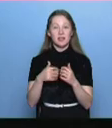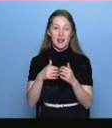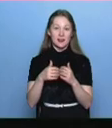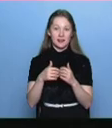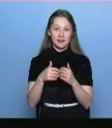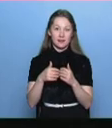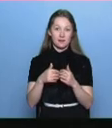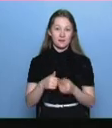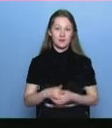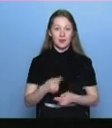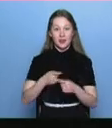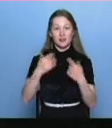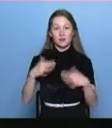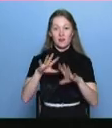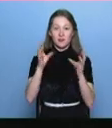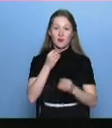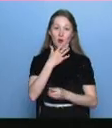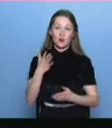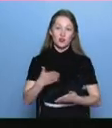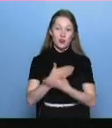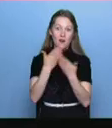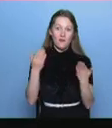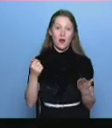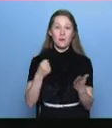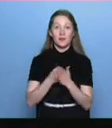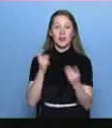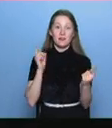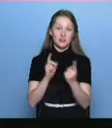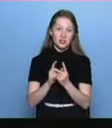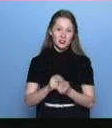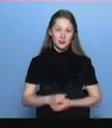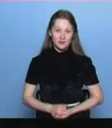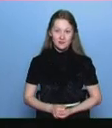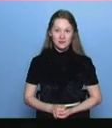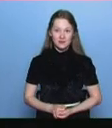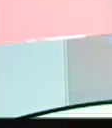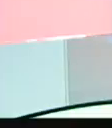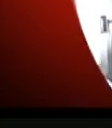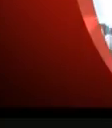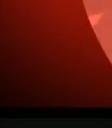И у меня на этом все. Еще больше новостей на нашем сайте myudm.ru. До встречи.